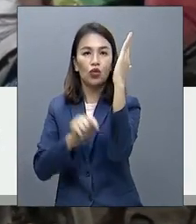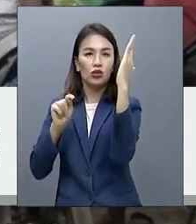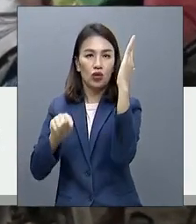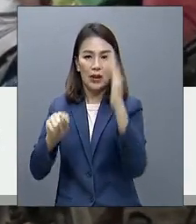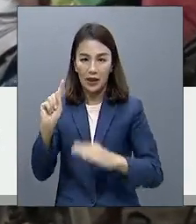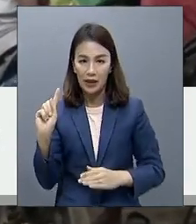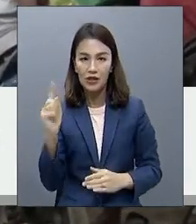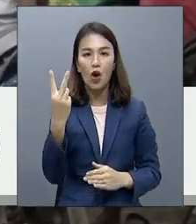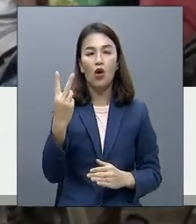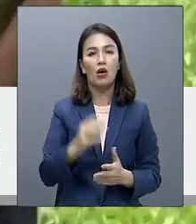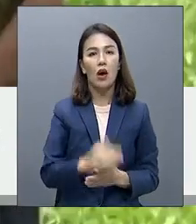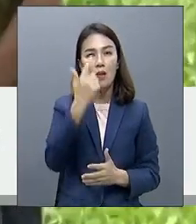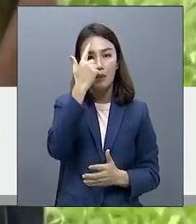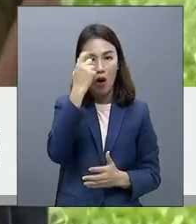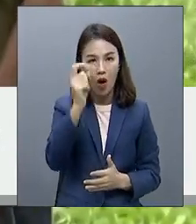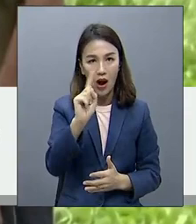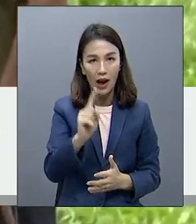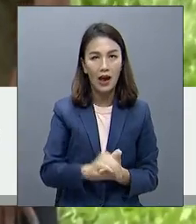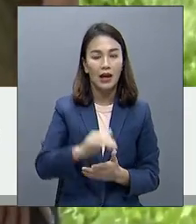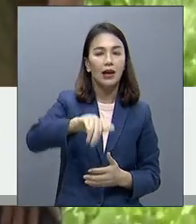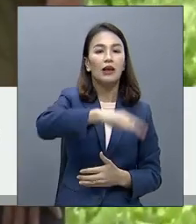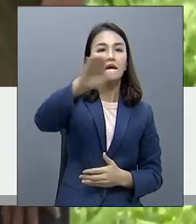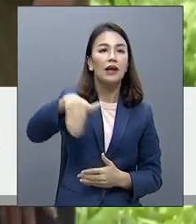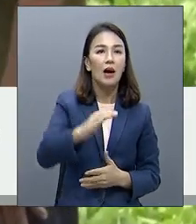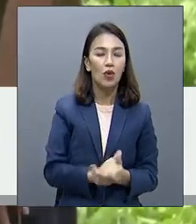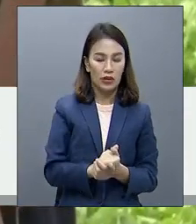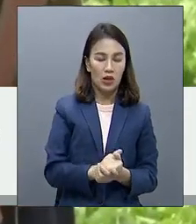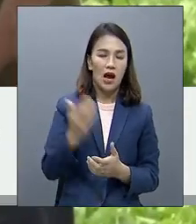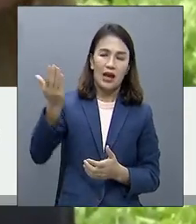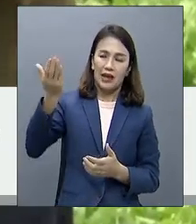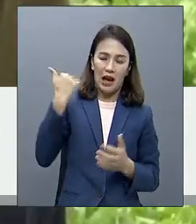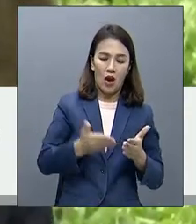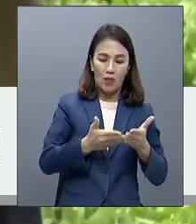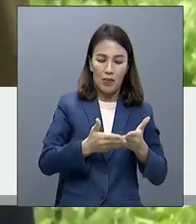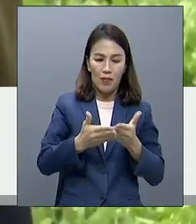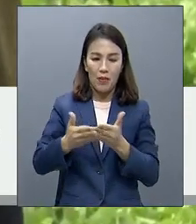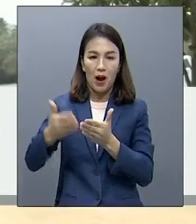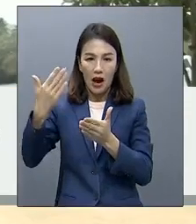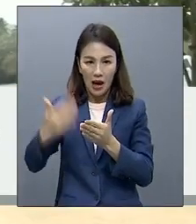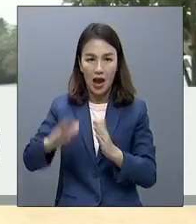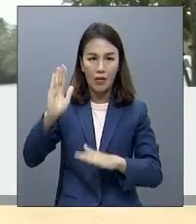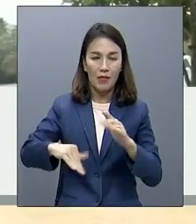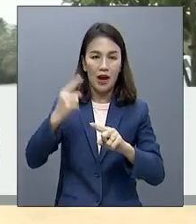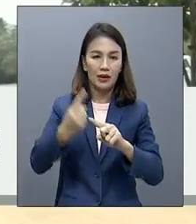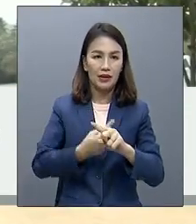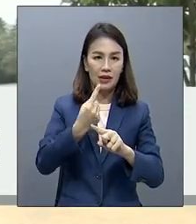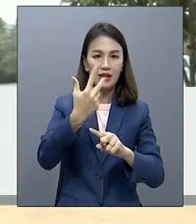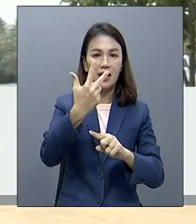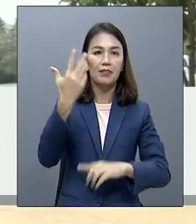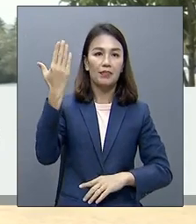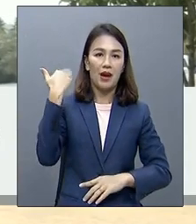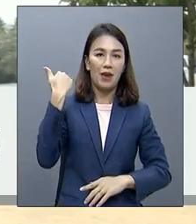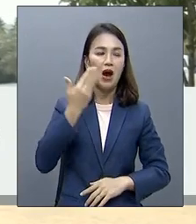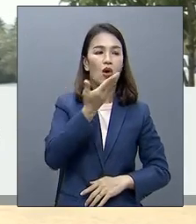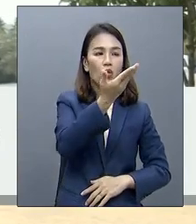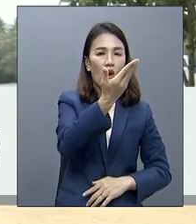กครั้งหลังจากก่อนหน้านี้ค่ะชาวประมงนำเรือปิดร่องน้ำมาแล้วครั้งหนึ่งเมื่อเดือนมีนาคมที่ผ่านมาเรียกร้องหน่วยง